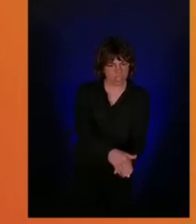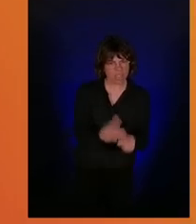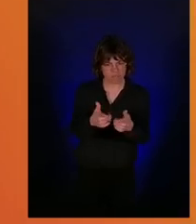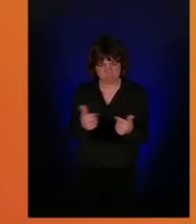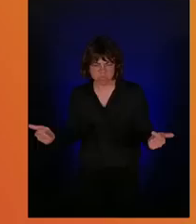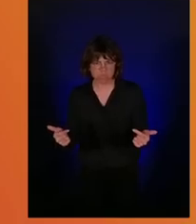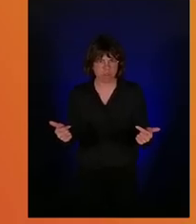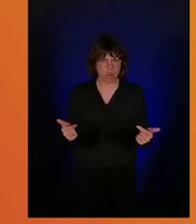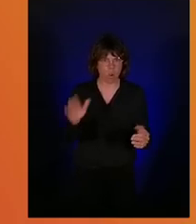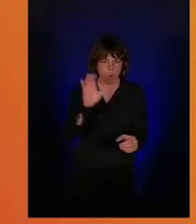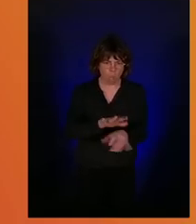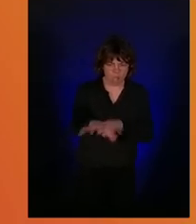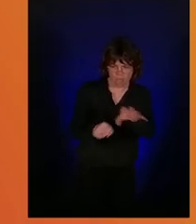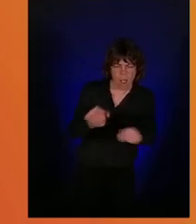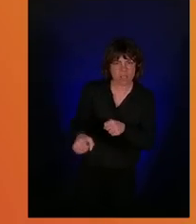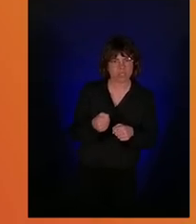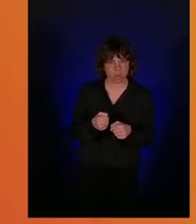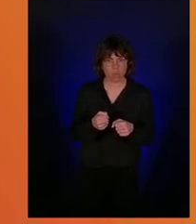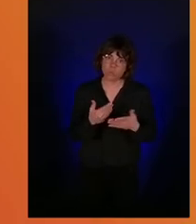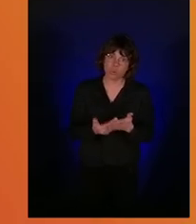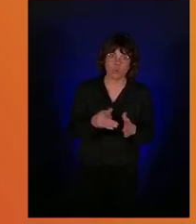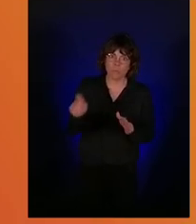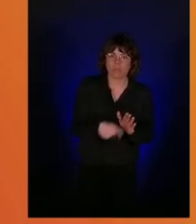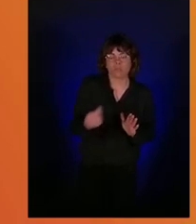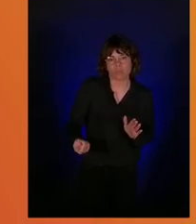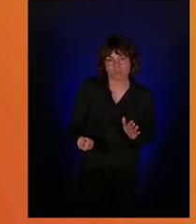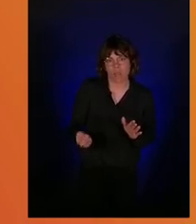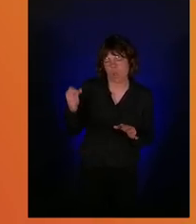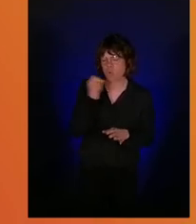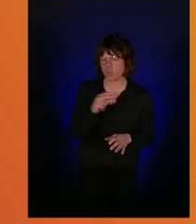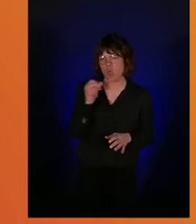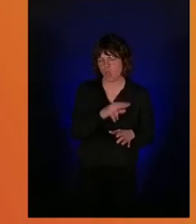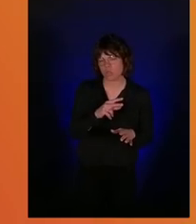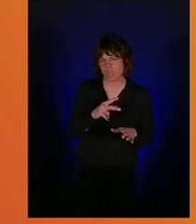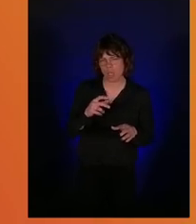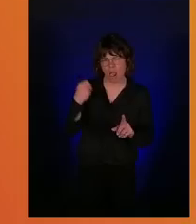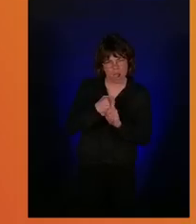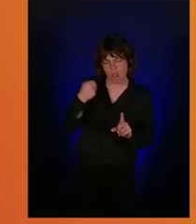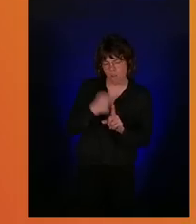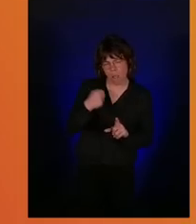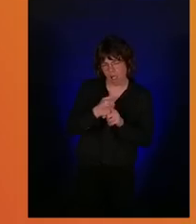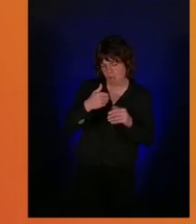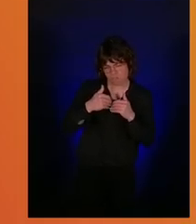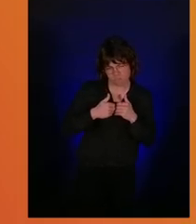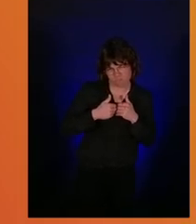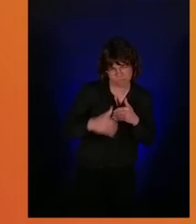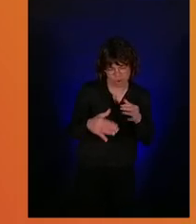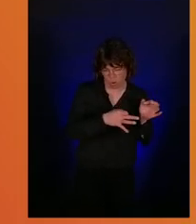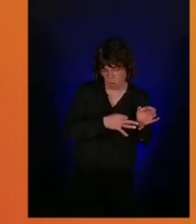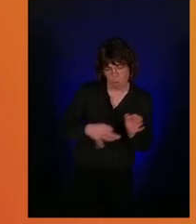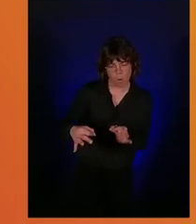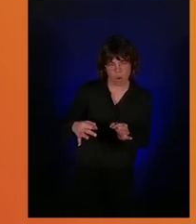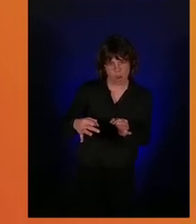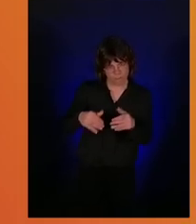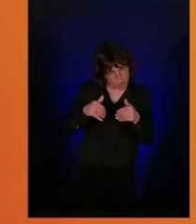les réquisitions, sont évidemment aussi une urgence et un combat sans faille que nous devons mener et